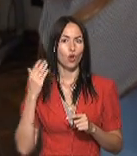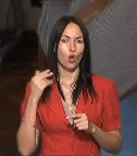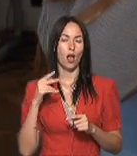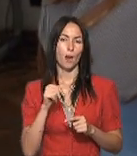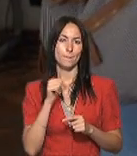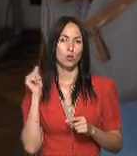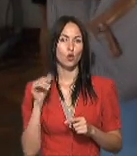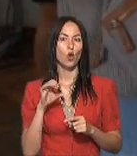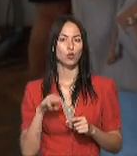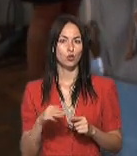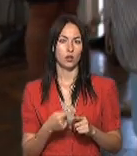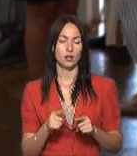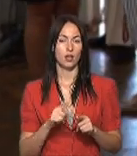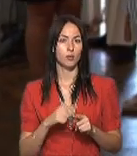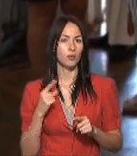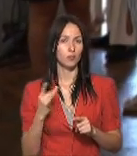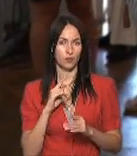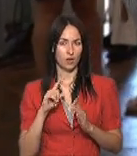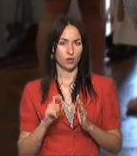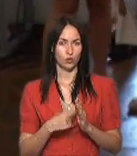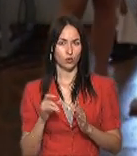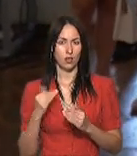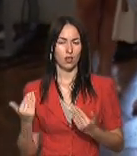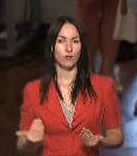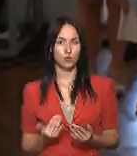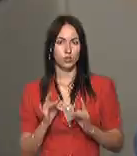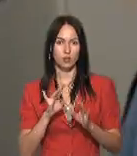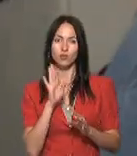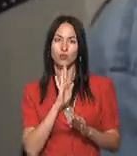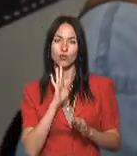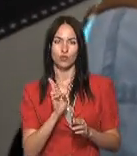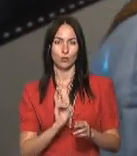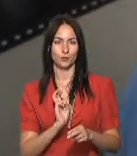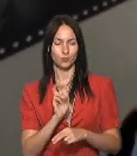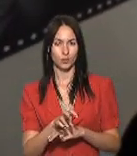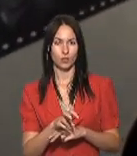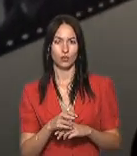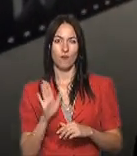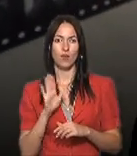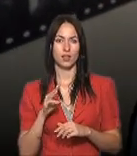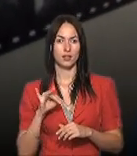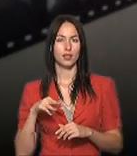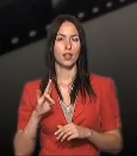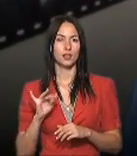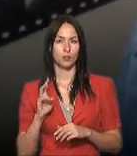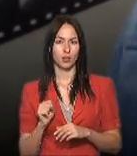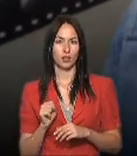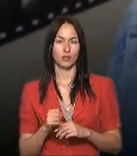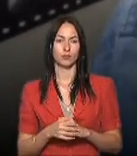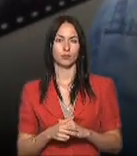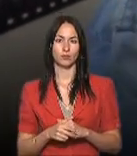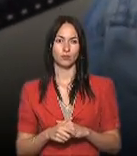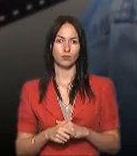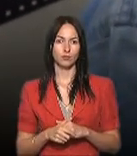біографії режисера дізналась вперше, каже відвідувачка Валентина Тимків. Знала його твори, бачила його